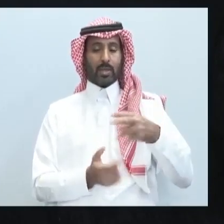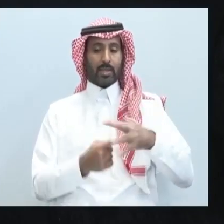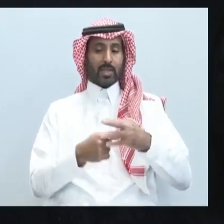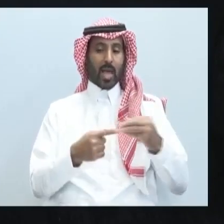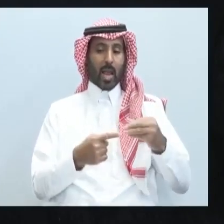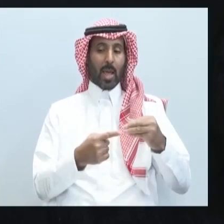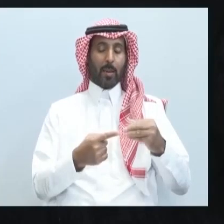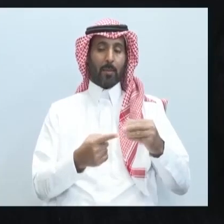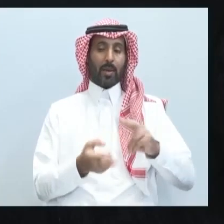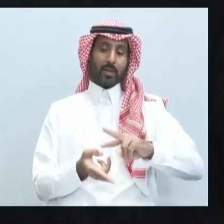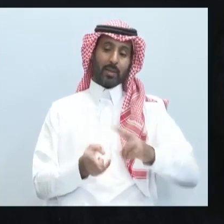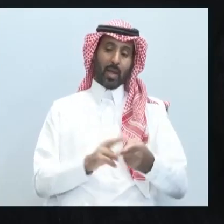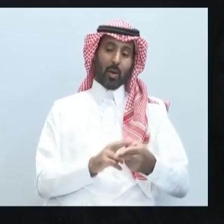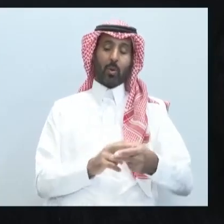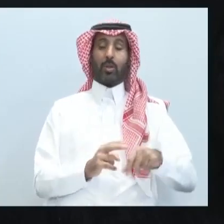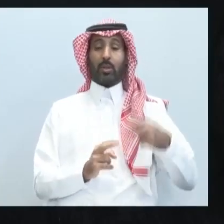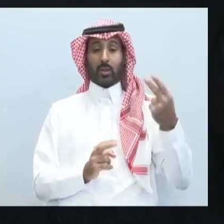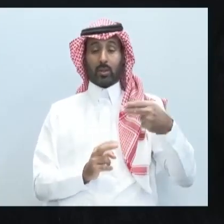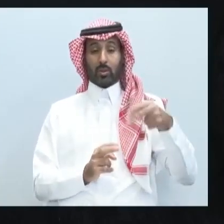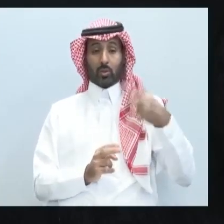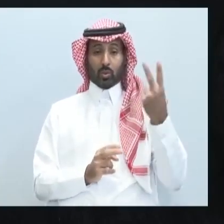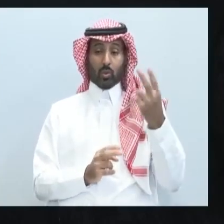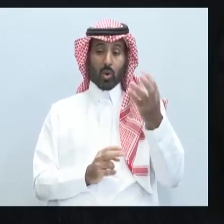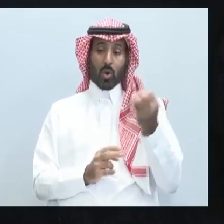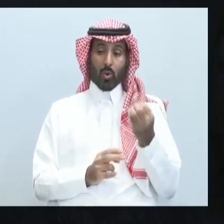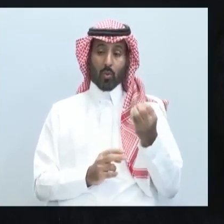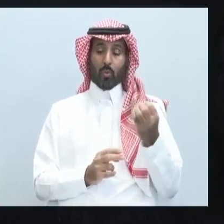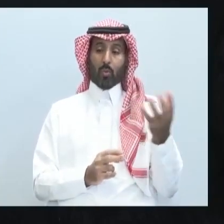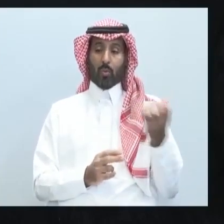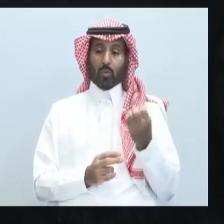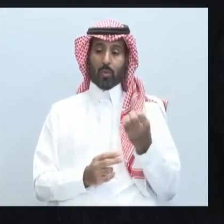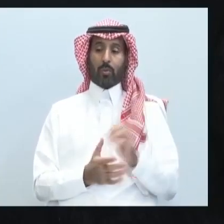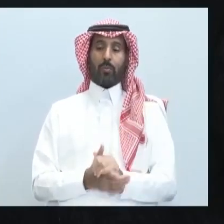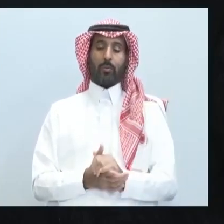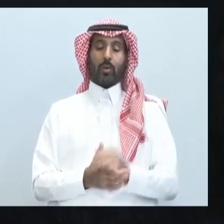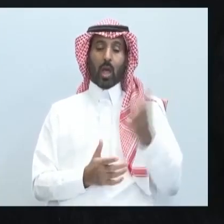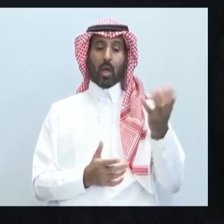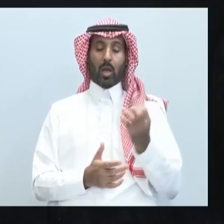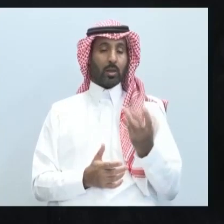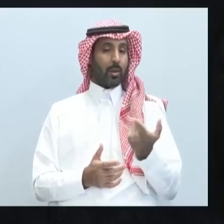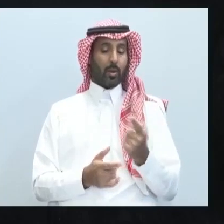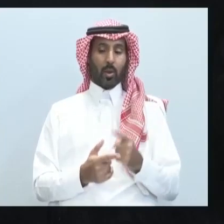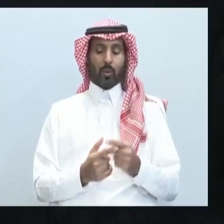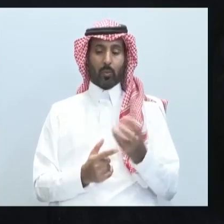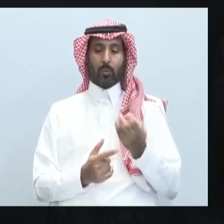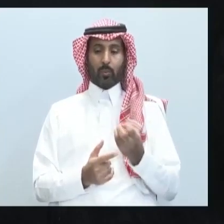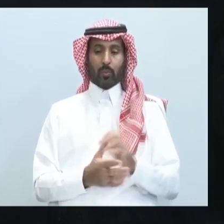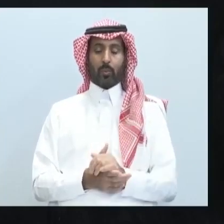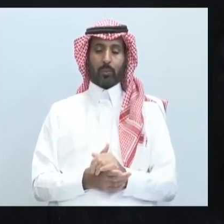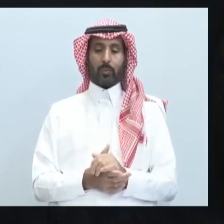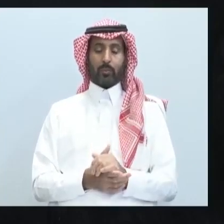تحولت الى اتش 2 او اذا في هذه الحاله كسبت كسبت ايش كسبت